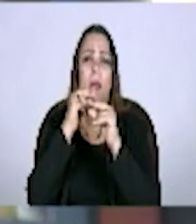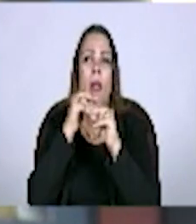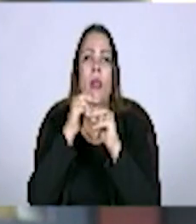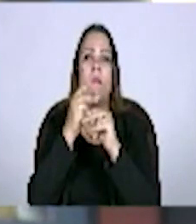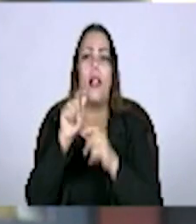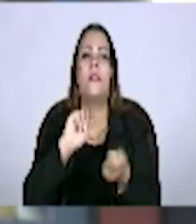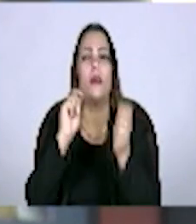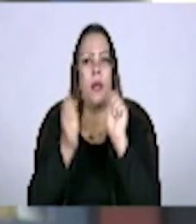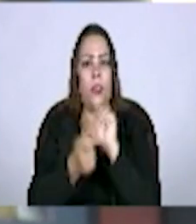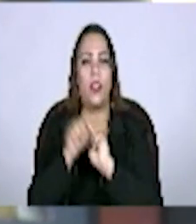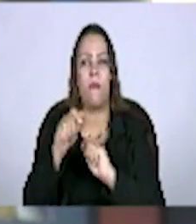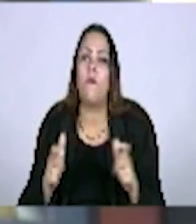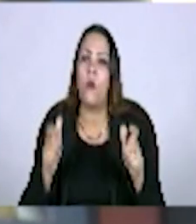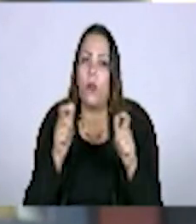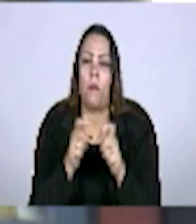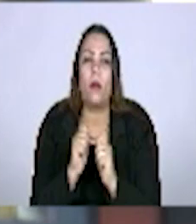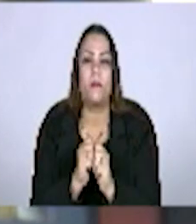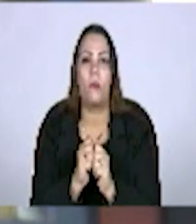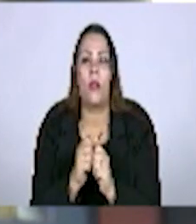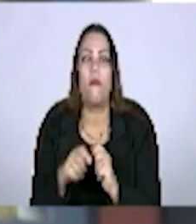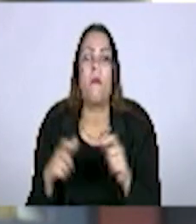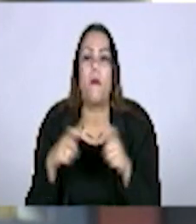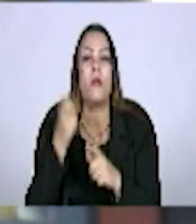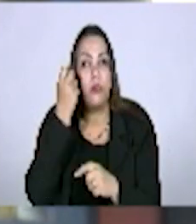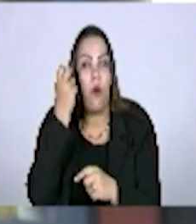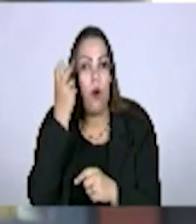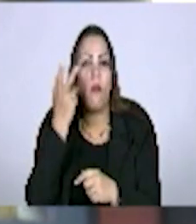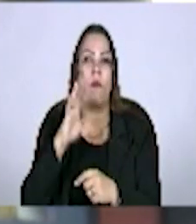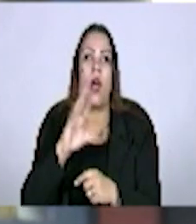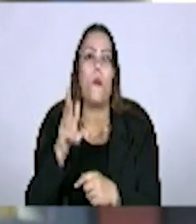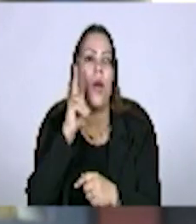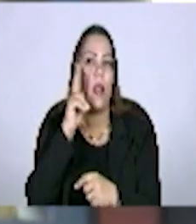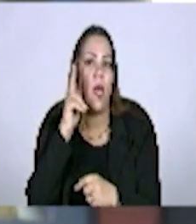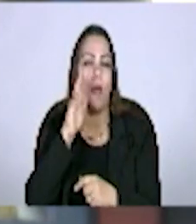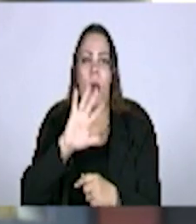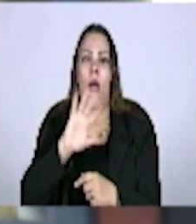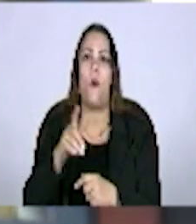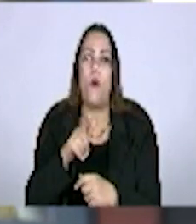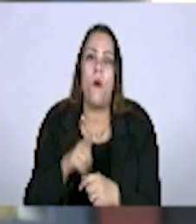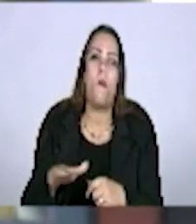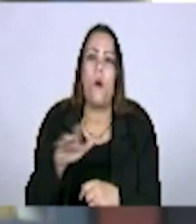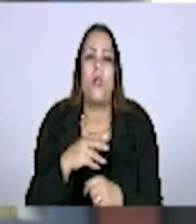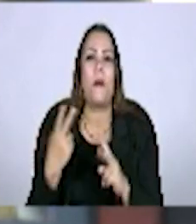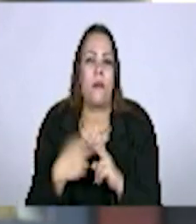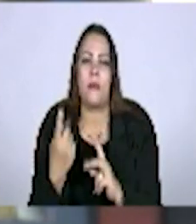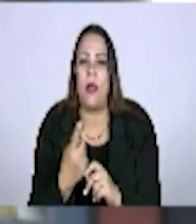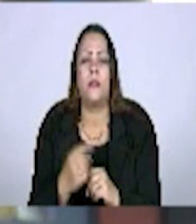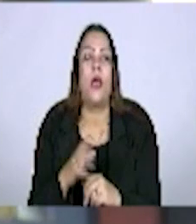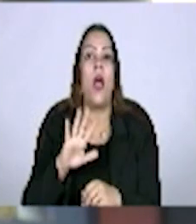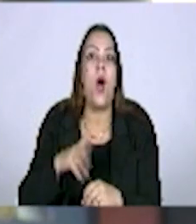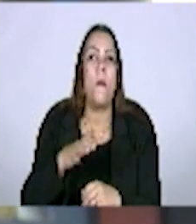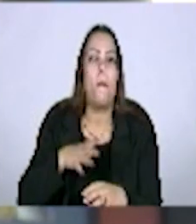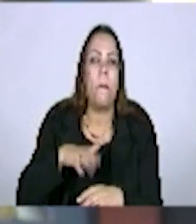عن التغيير في المجتمع سواء كان في المجال الثقافي او في المجال الاعلامي او في مجال المجتمع المدني او